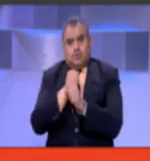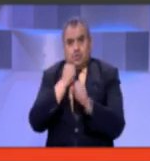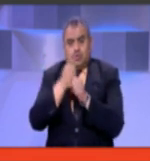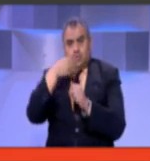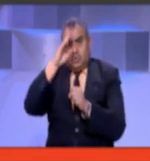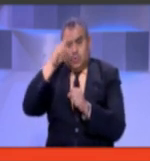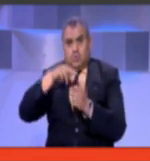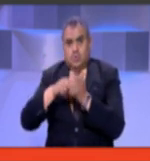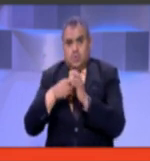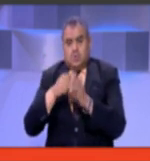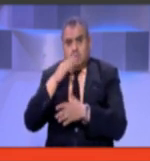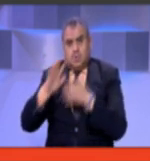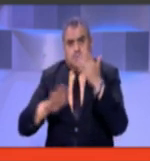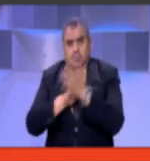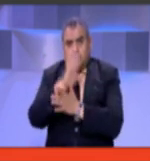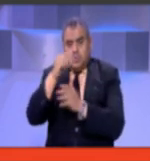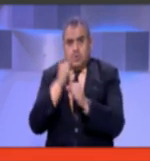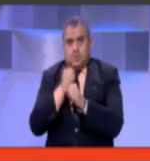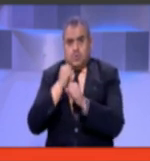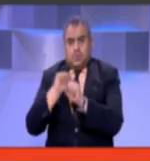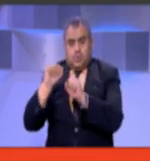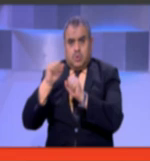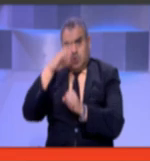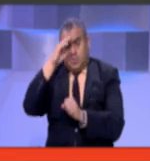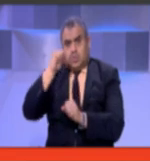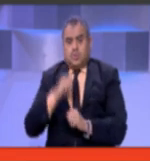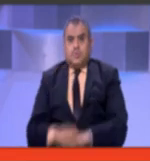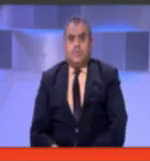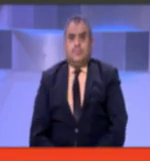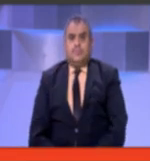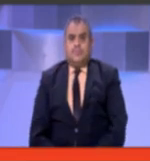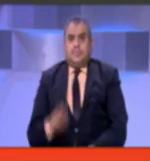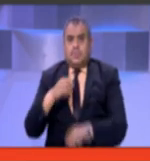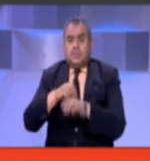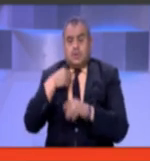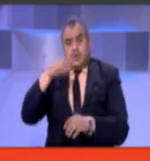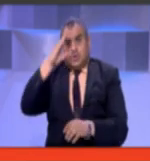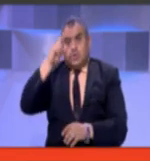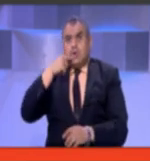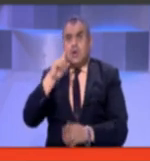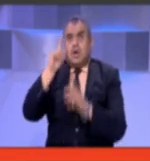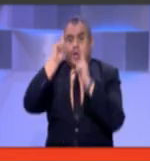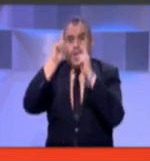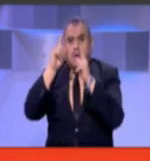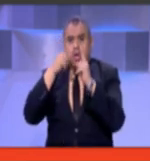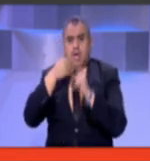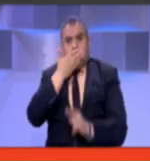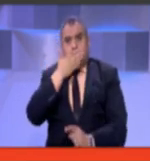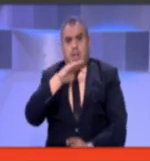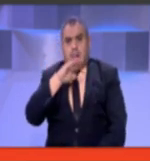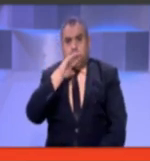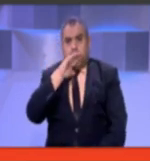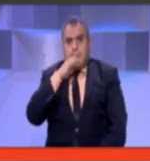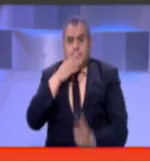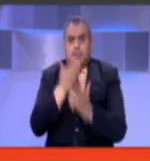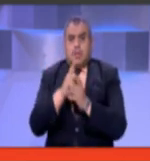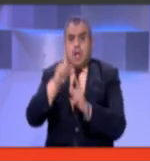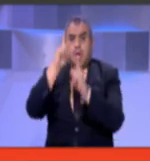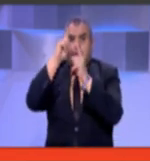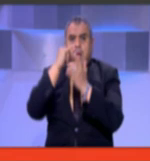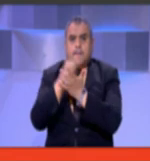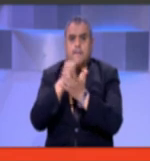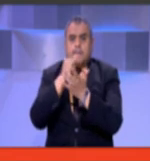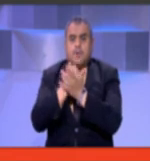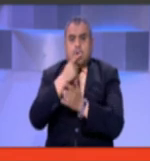خصوصا في الموضوع ده. أشكرك. أنا بشكر بقى ربنا، لأن يعني هو ده فوق كلنا يعني،